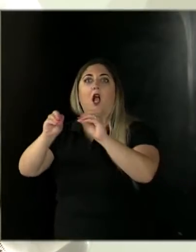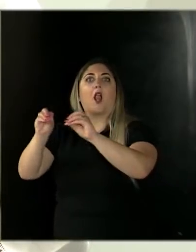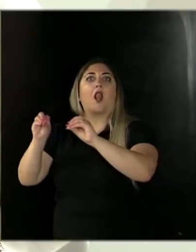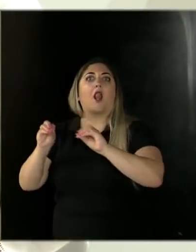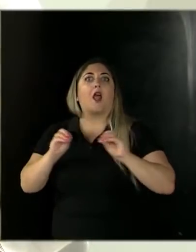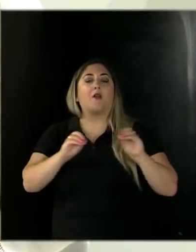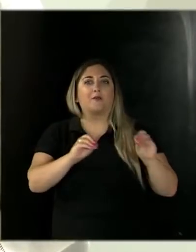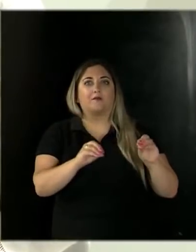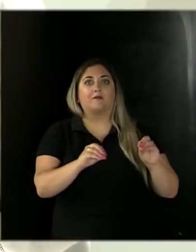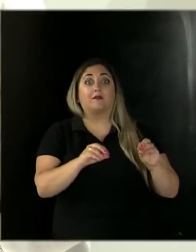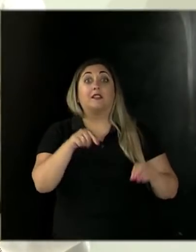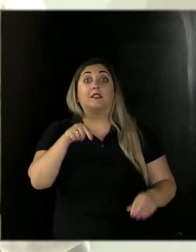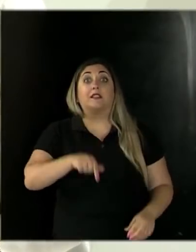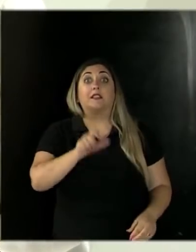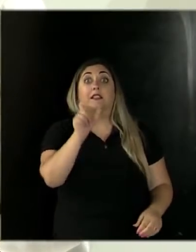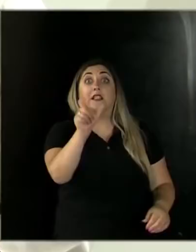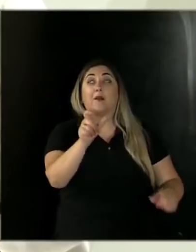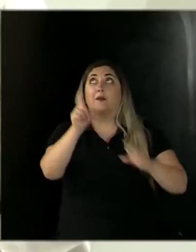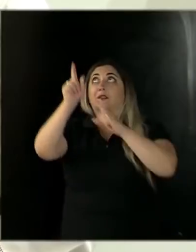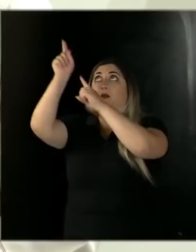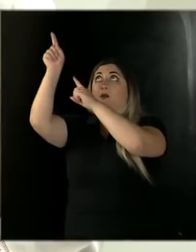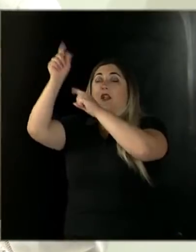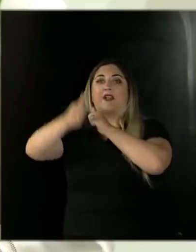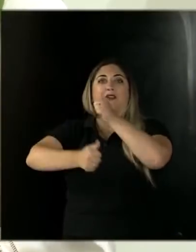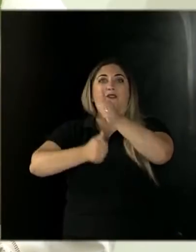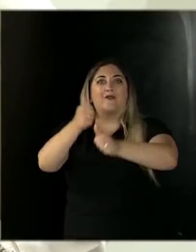Tini il-kelma tal-Mulej.